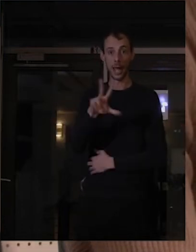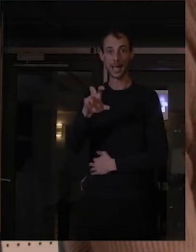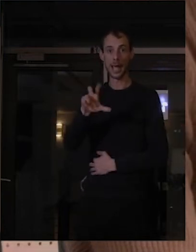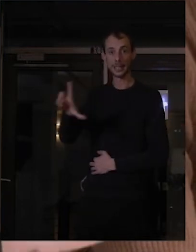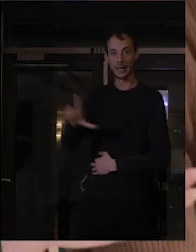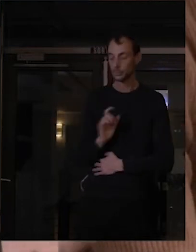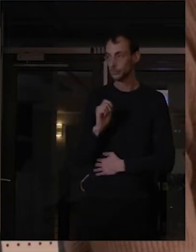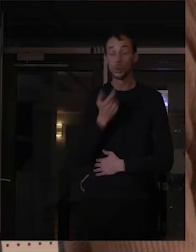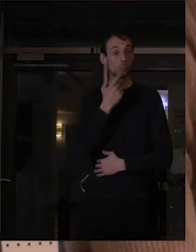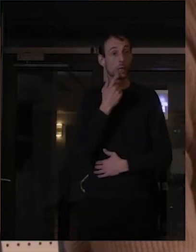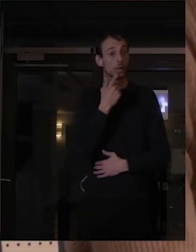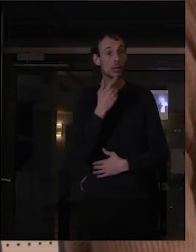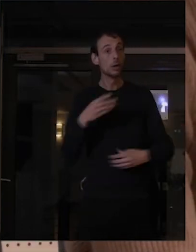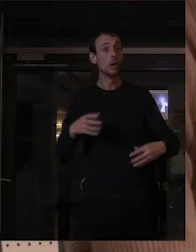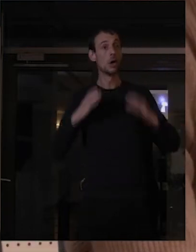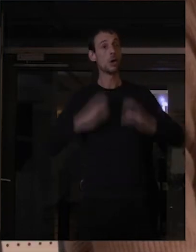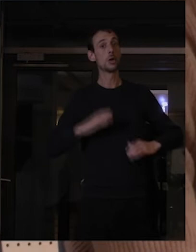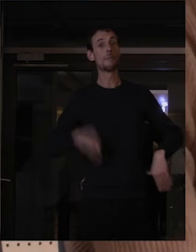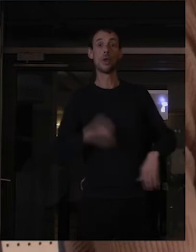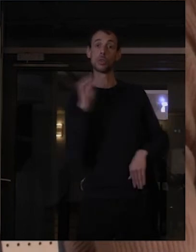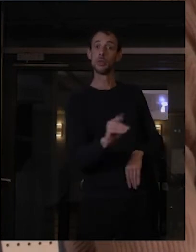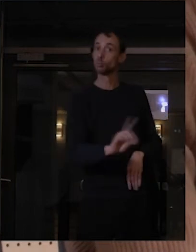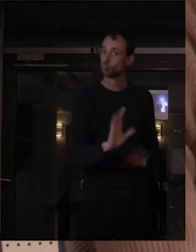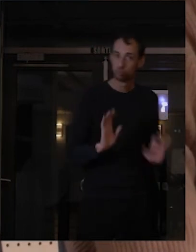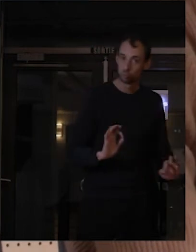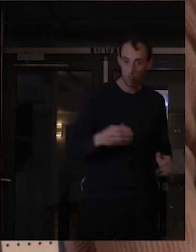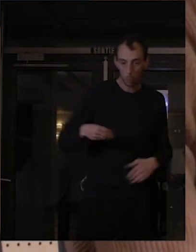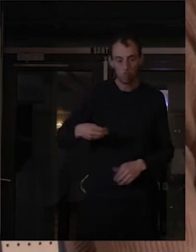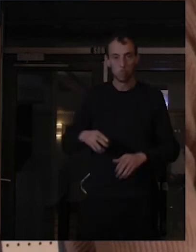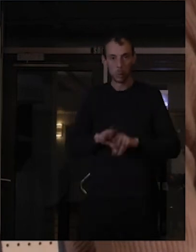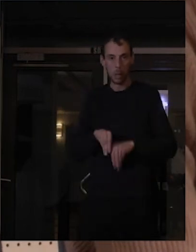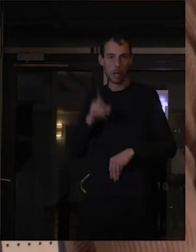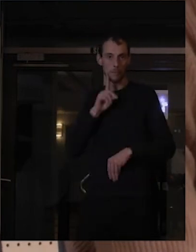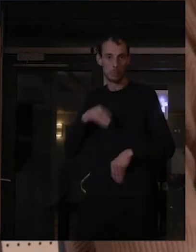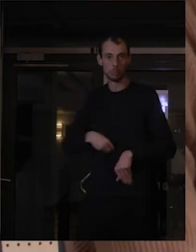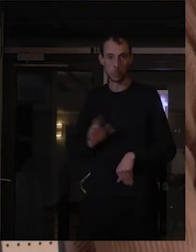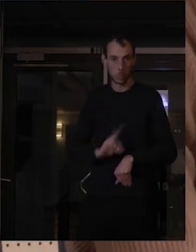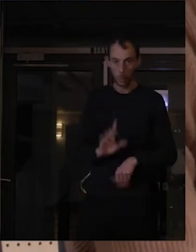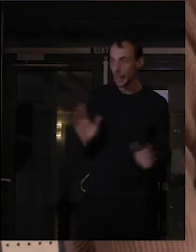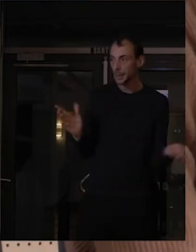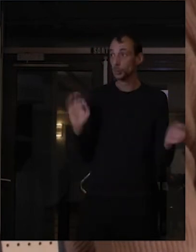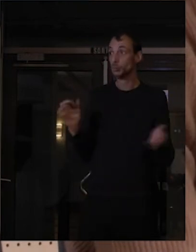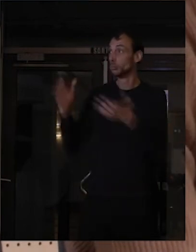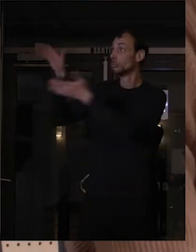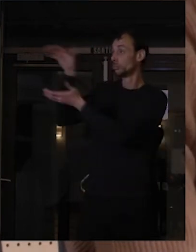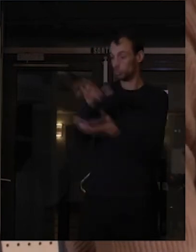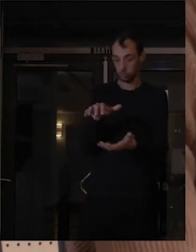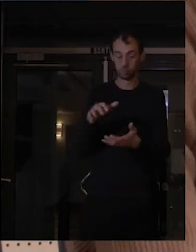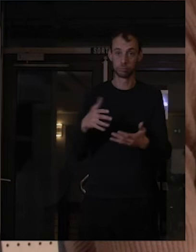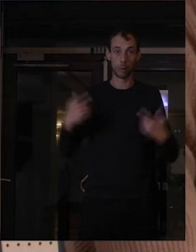du club, ça n'était pas notre faute non plus, mais on nous avait effectivement envoyé une dotation avec des maillots 10 fois trop grands.